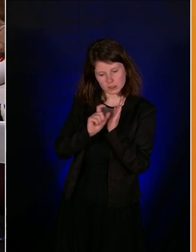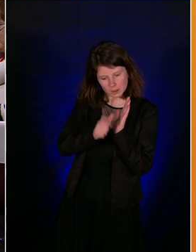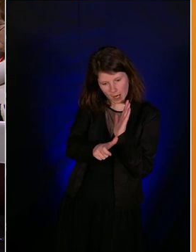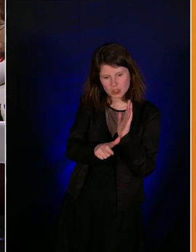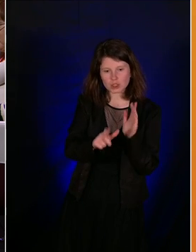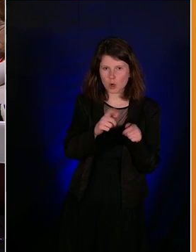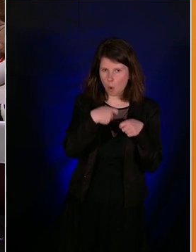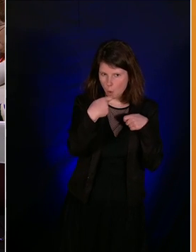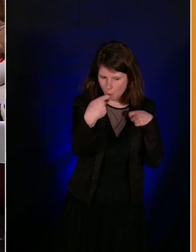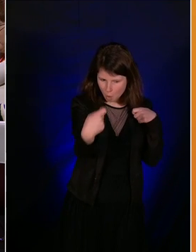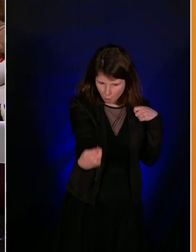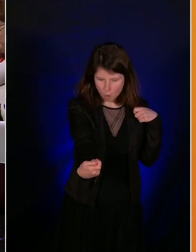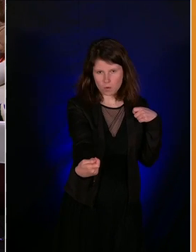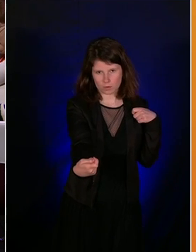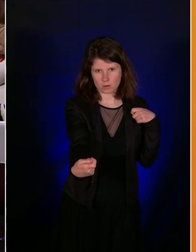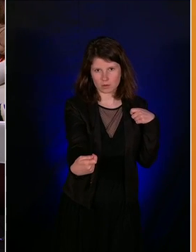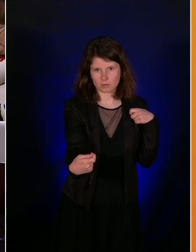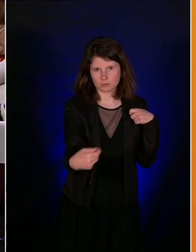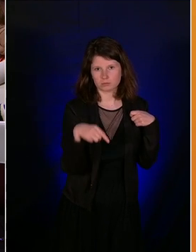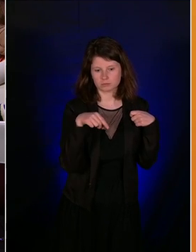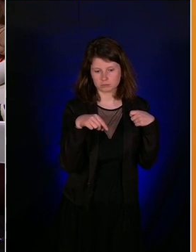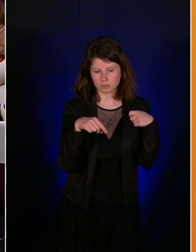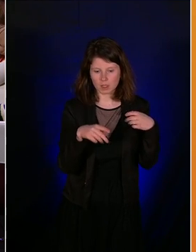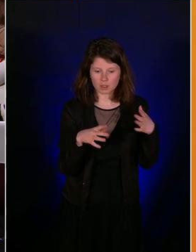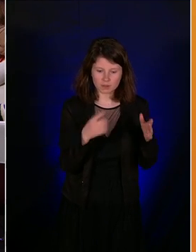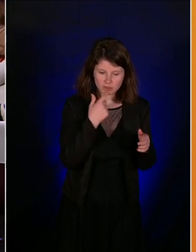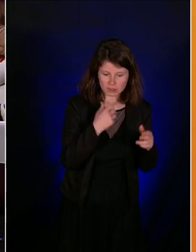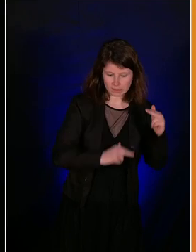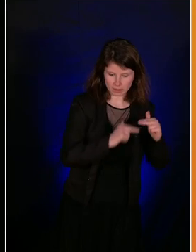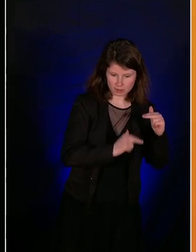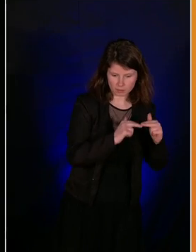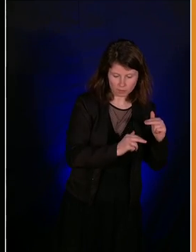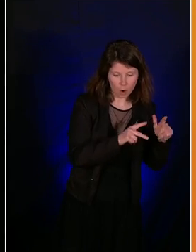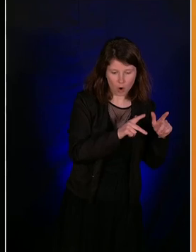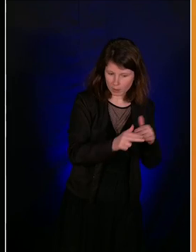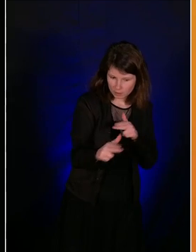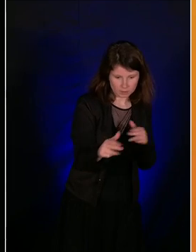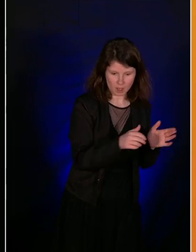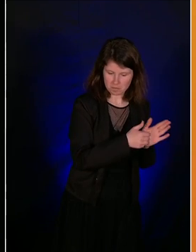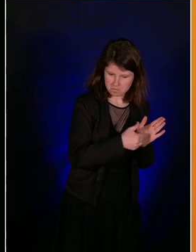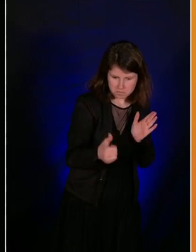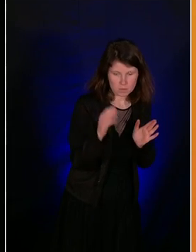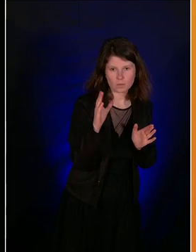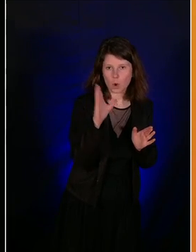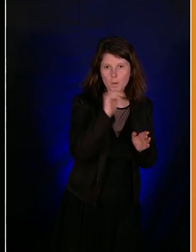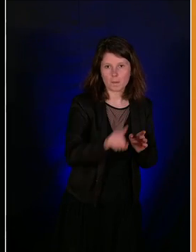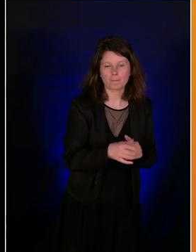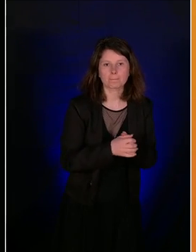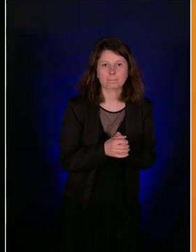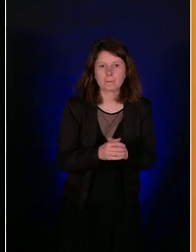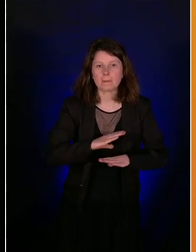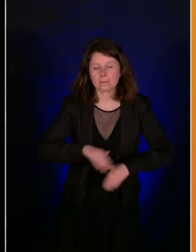long associant chaque niveau de l'organisation à chaque étape enfin concernant la question de nos affiliations